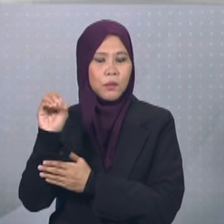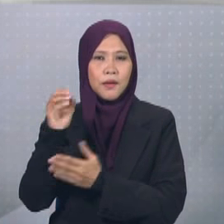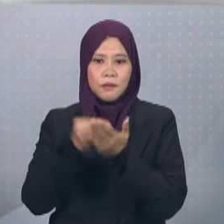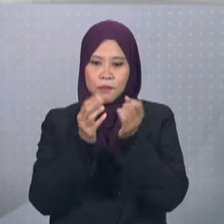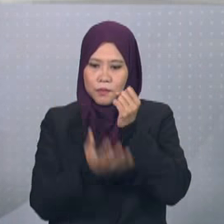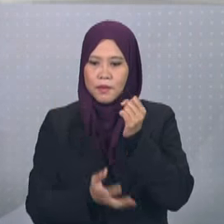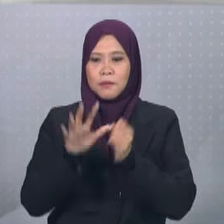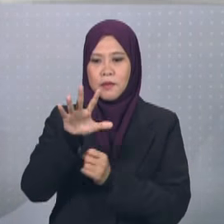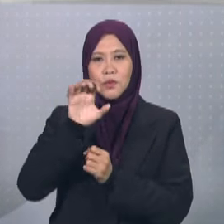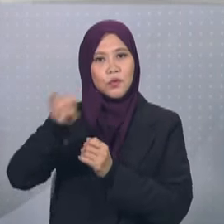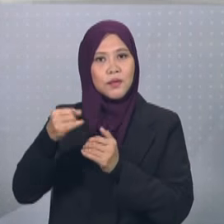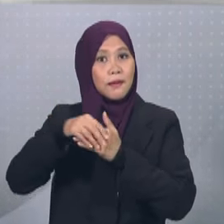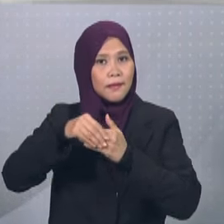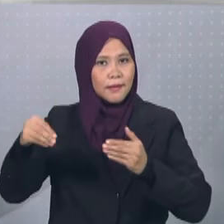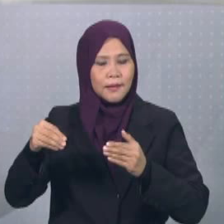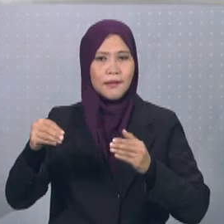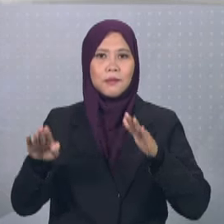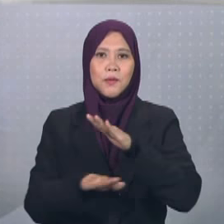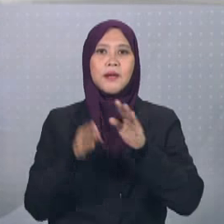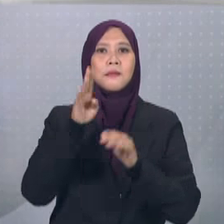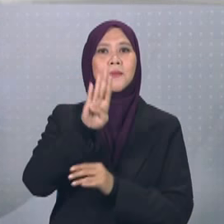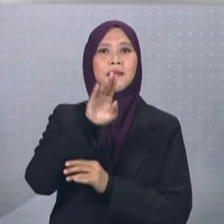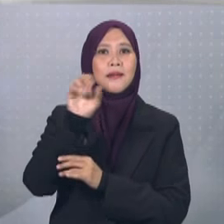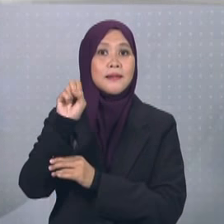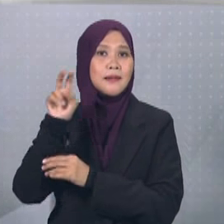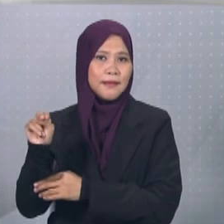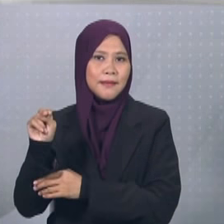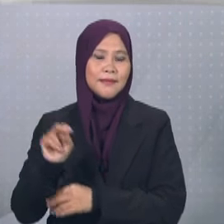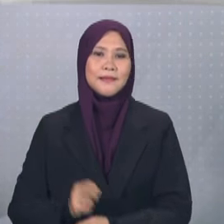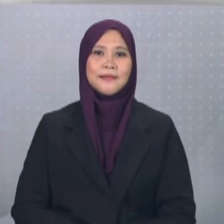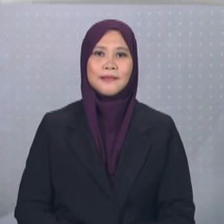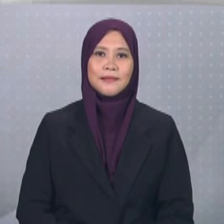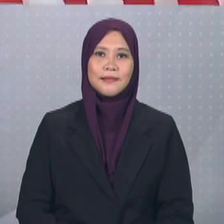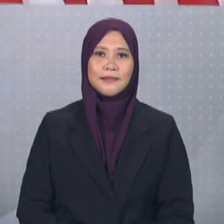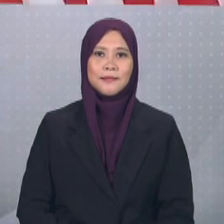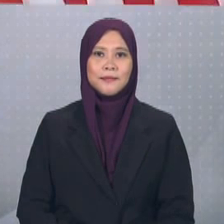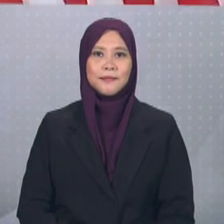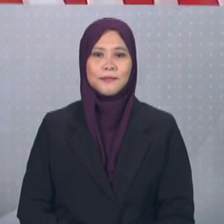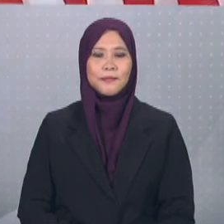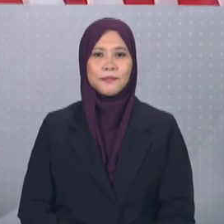dana RM500 juta di bawah Bank Simpanan Nasional BSN.